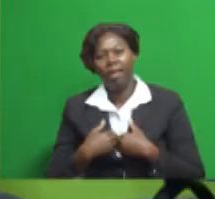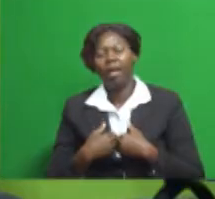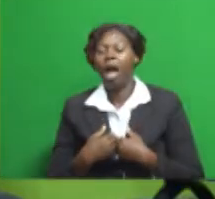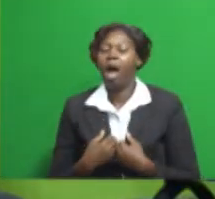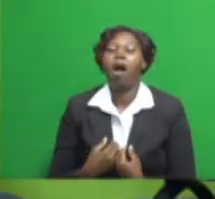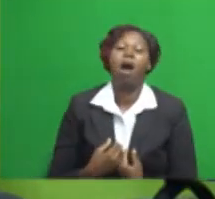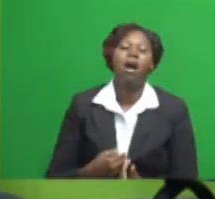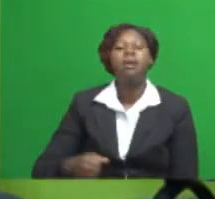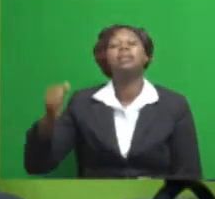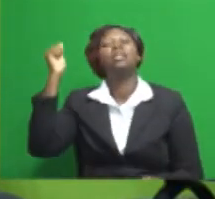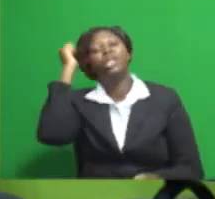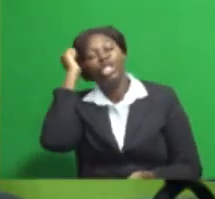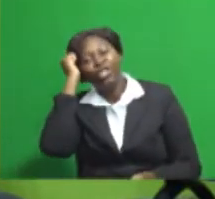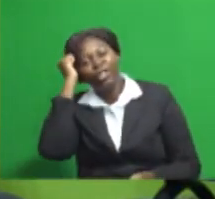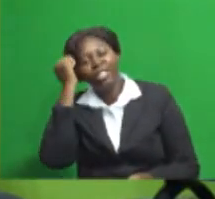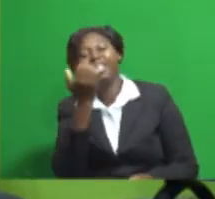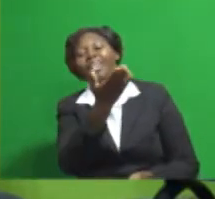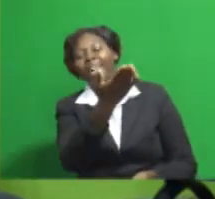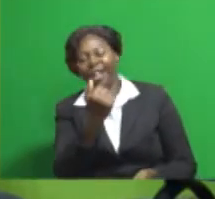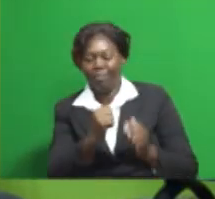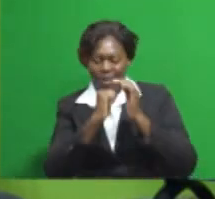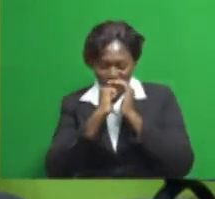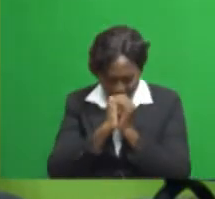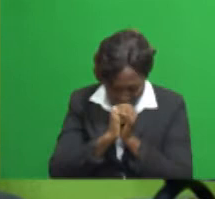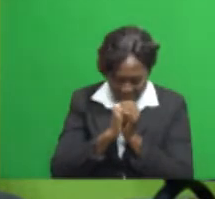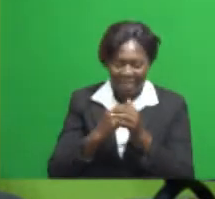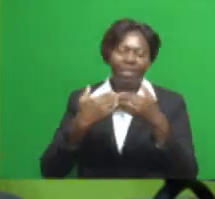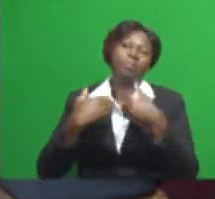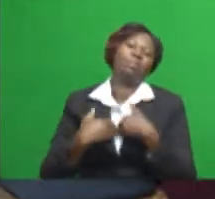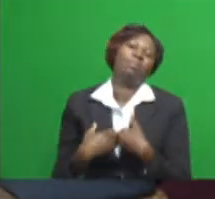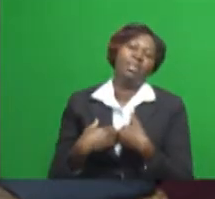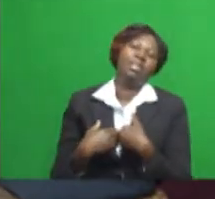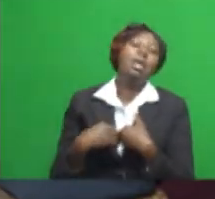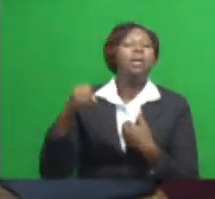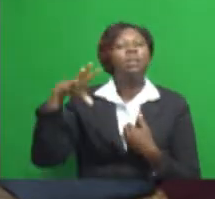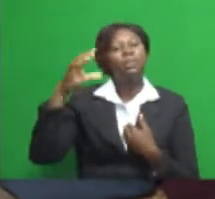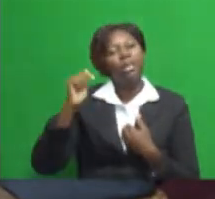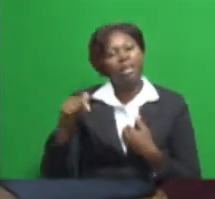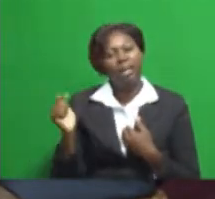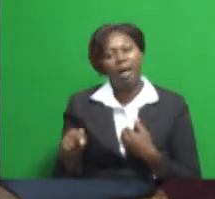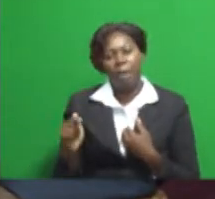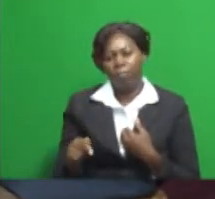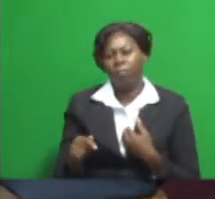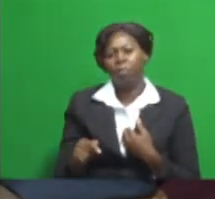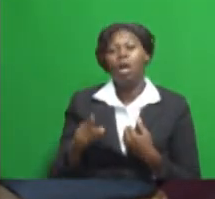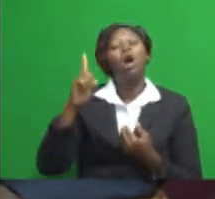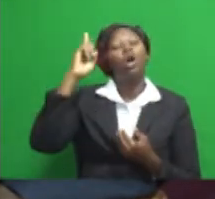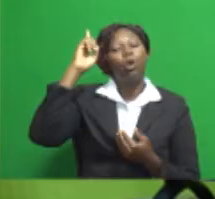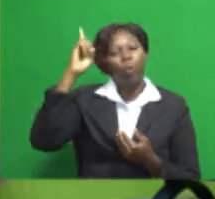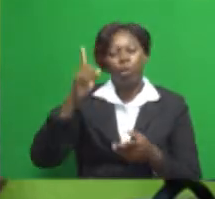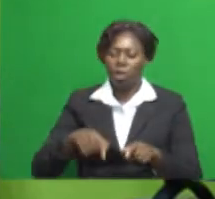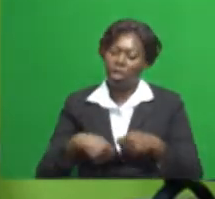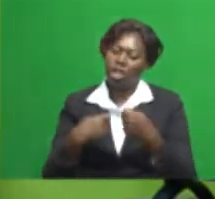kuona ipapo paugere Mwari zvinoita sekunge asika murume kana kusika mukadzi kuti muroorai ndoda